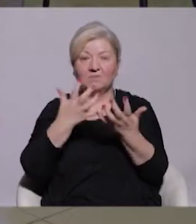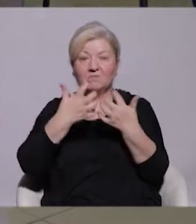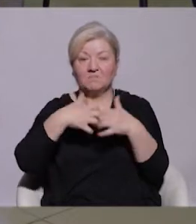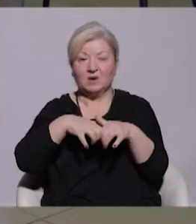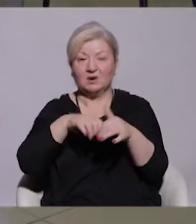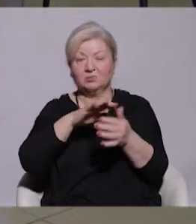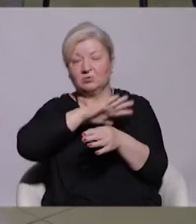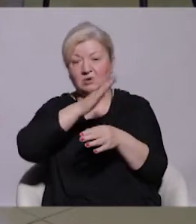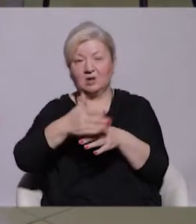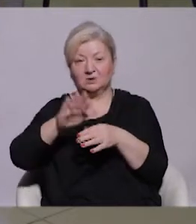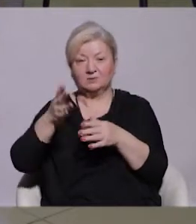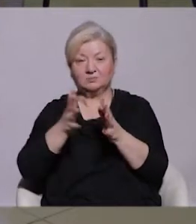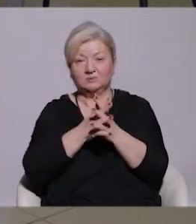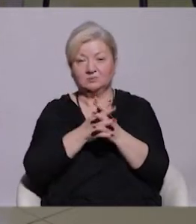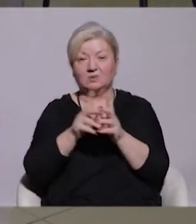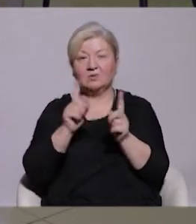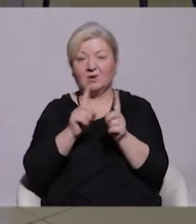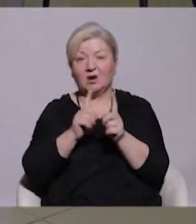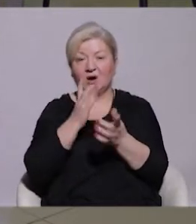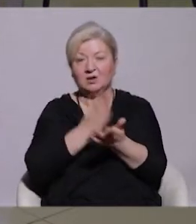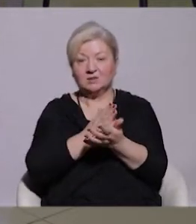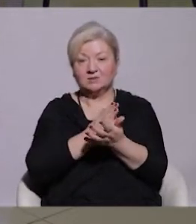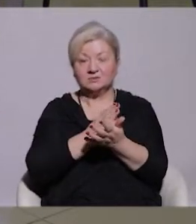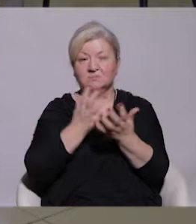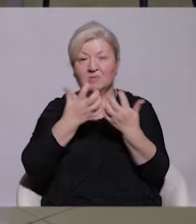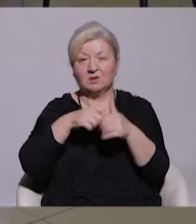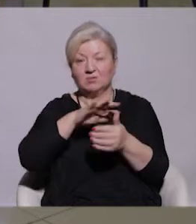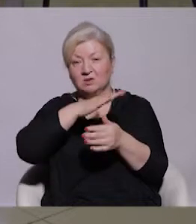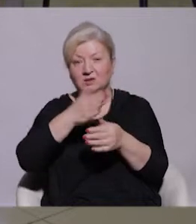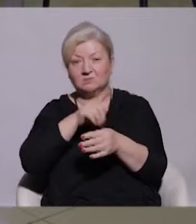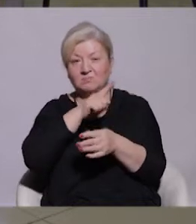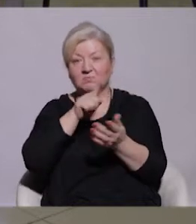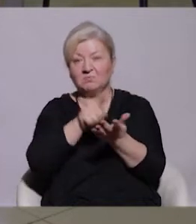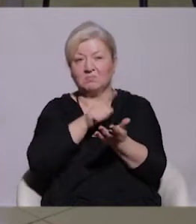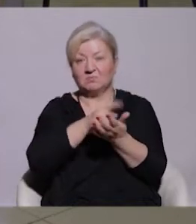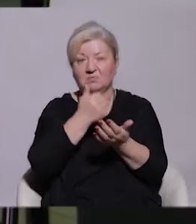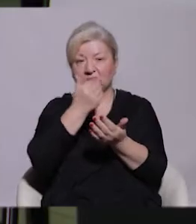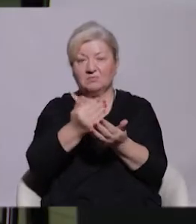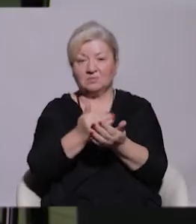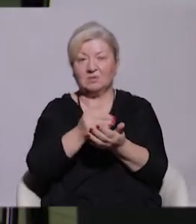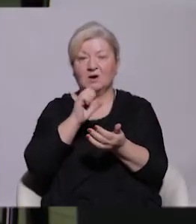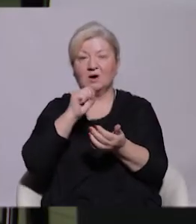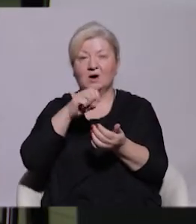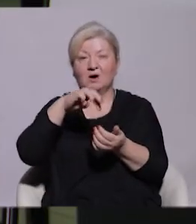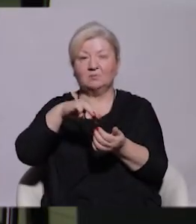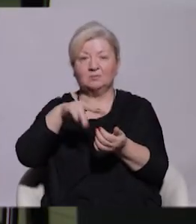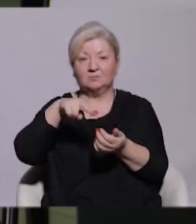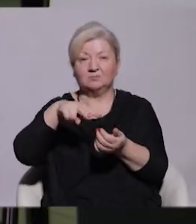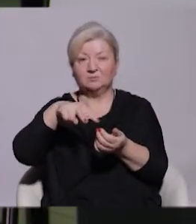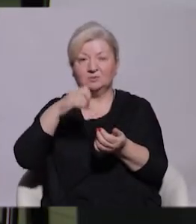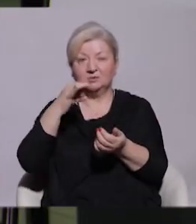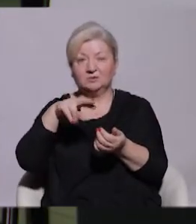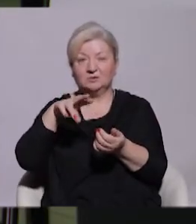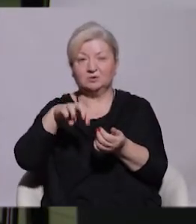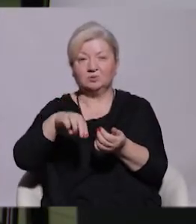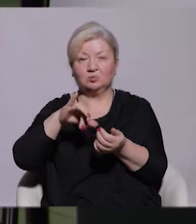ტალღები? რა არის მექანიკური ტალღის მახასიათებლები? ესენია: ამპლიტუდა, A100 აღინიშნება,